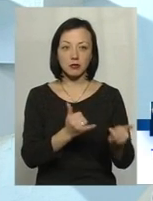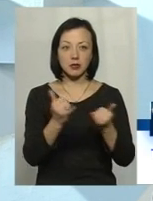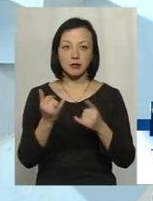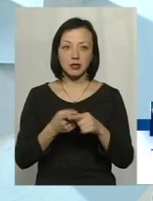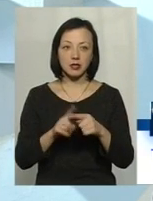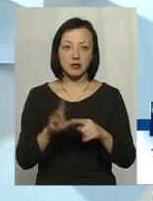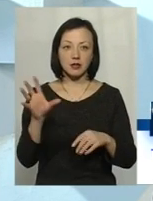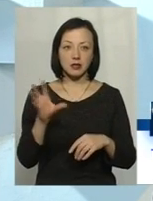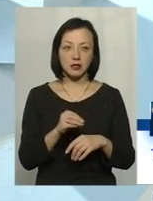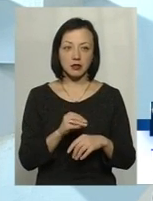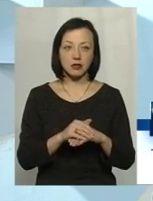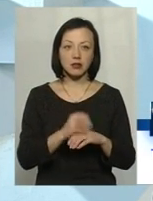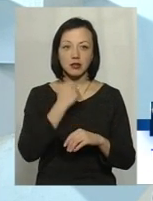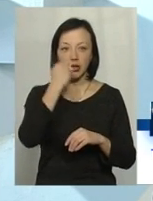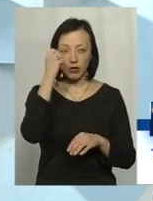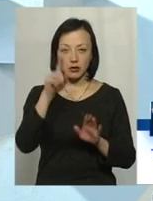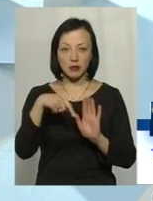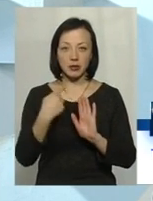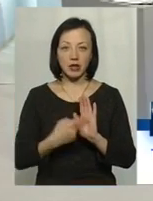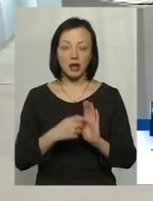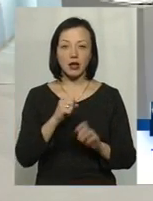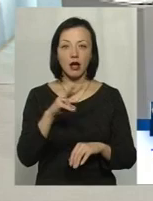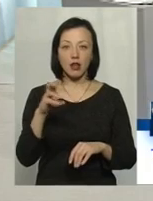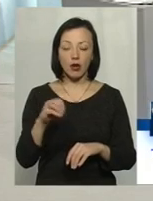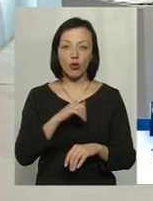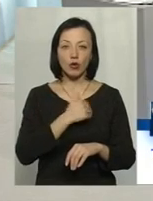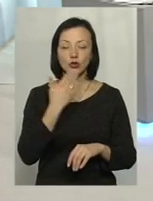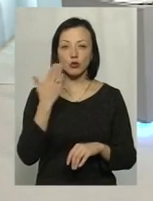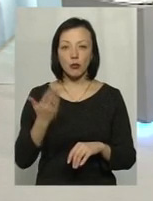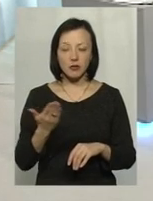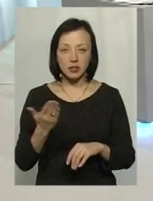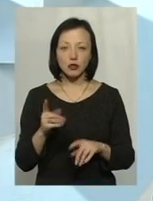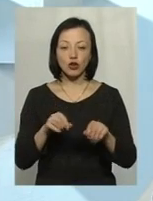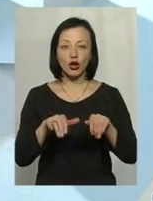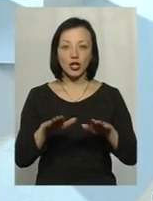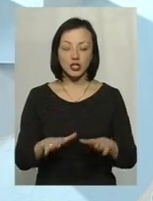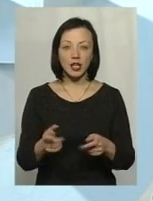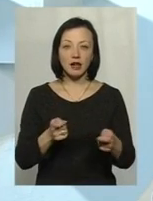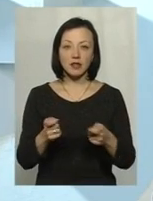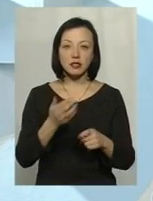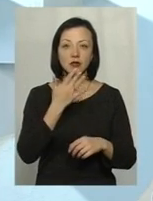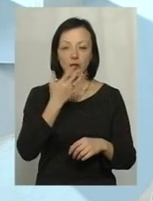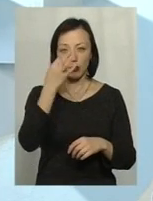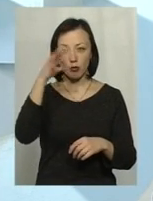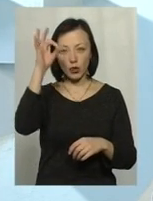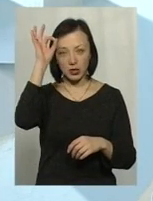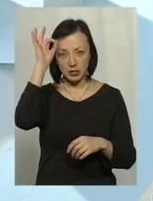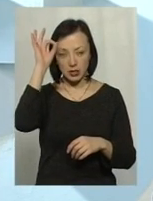це все? Дуже щиро дякую за запитання, але хочу вам доповісти про те, що рішенням керівництва Національної